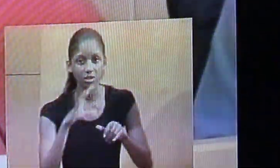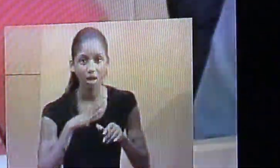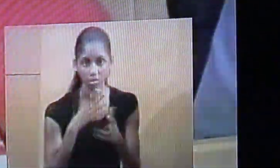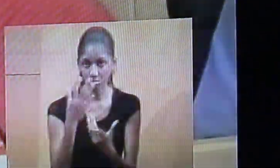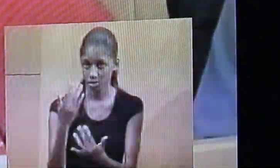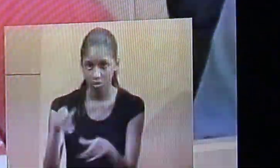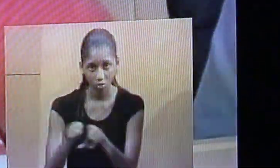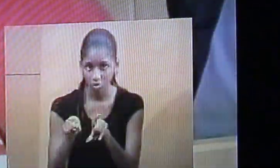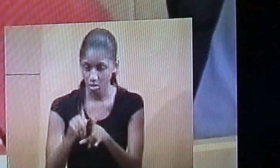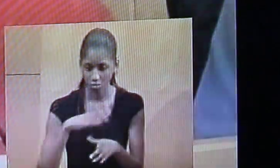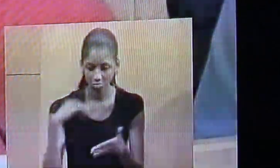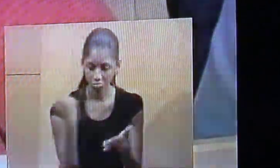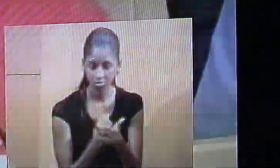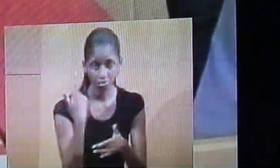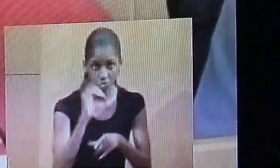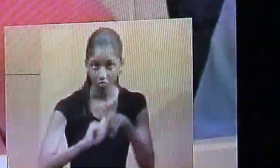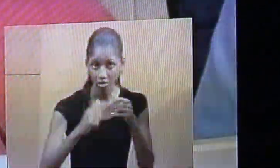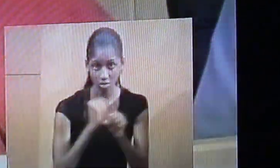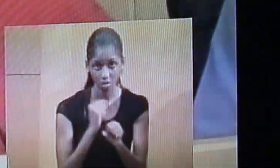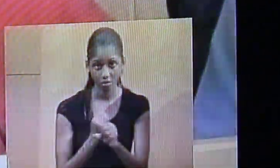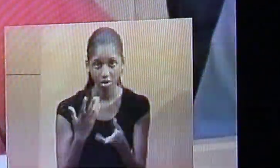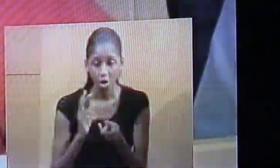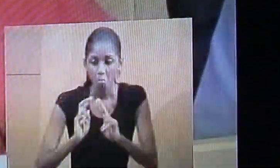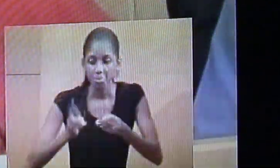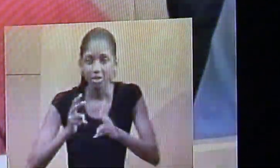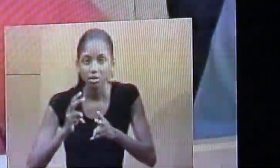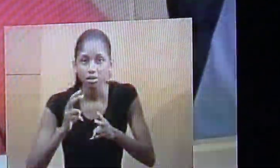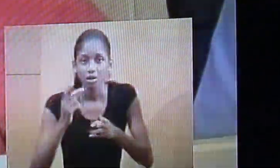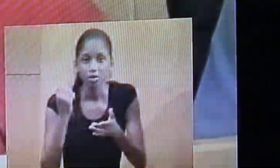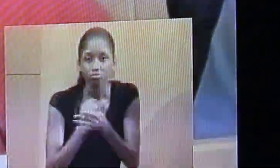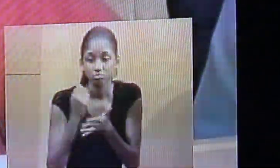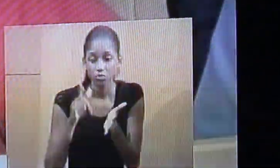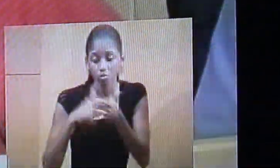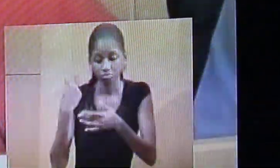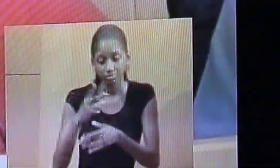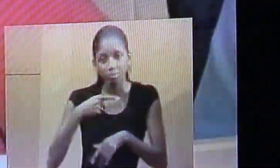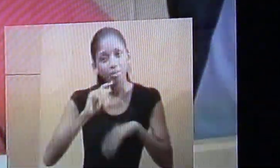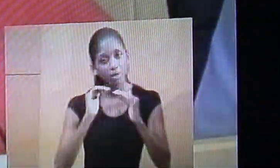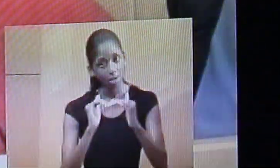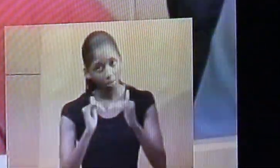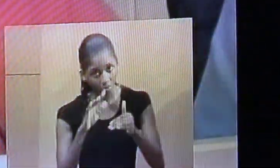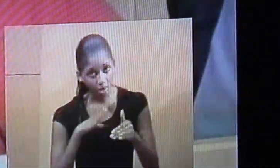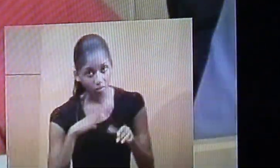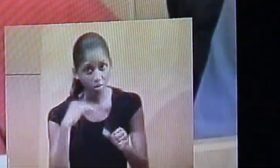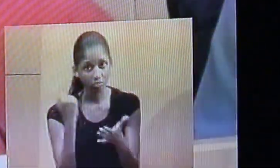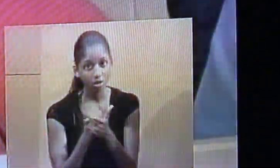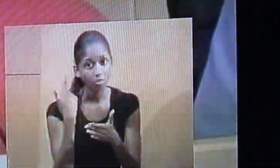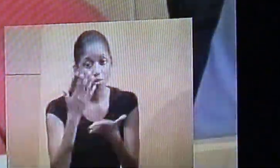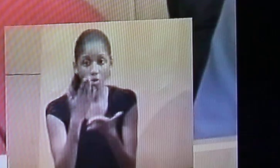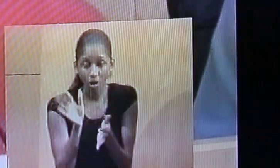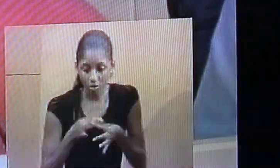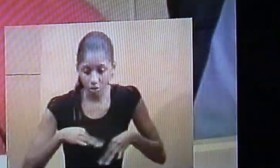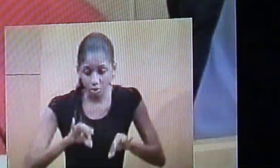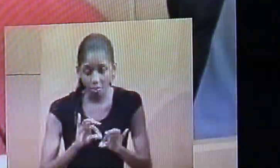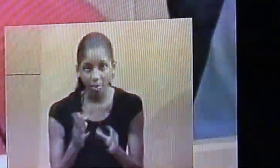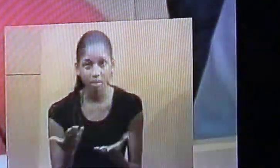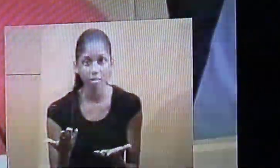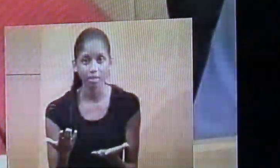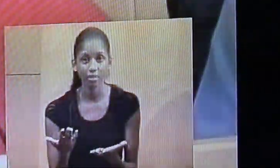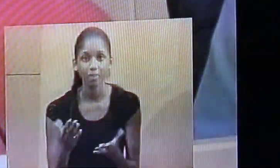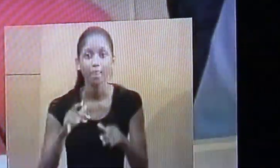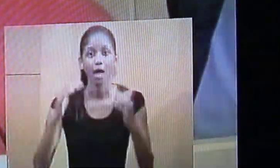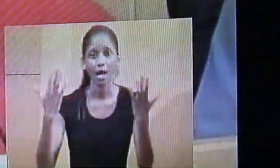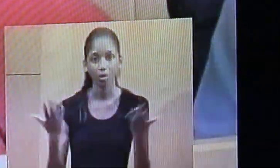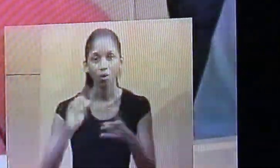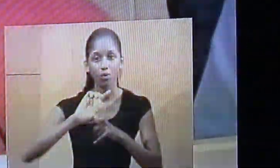Martiniquais qui sont agrégés à ce que je sache. Ils ne sont peut-être pas agrégés de droit, mais ils sont quand même agrégés dans d'autres domaines.